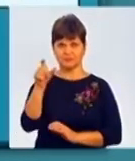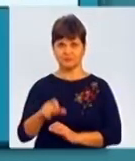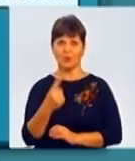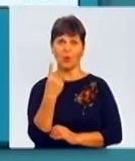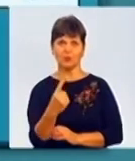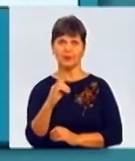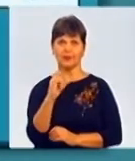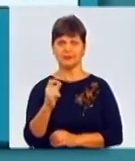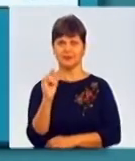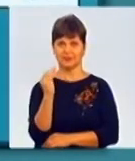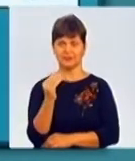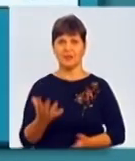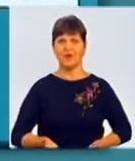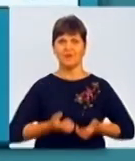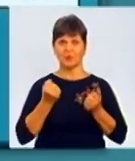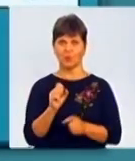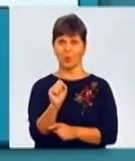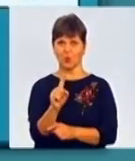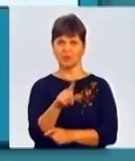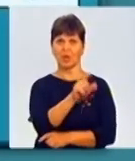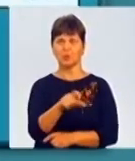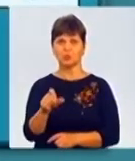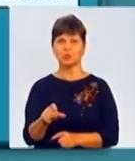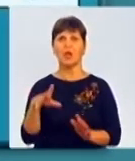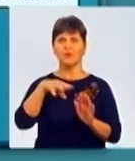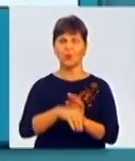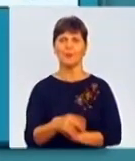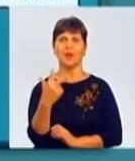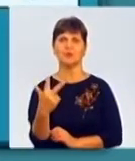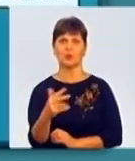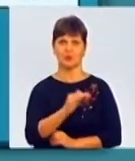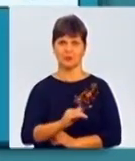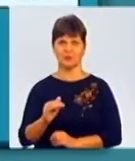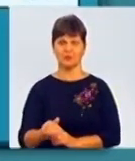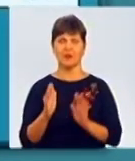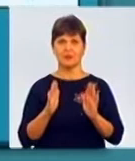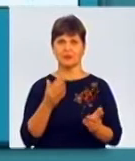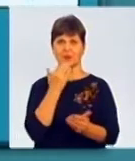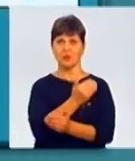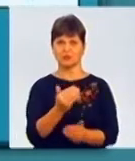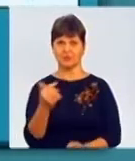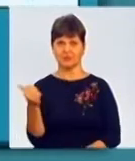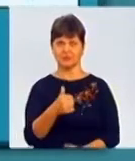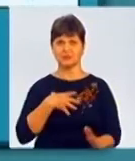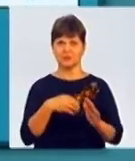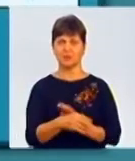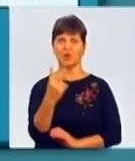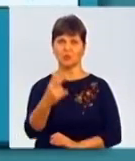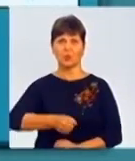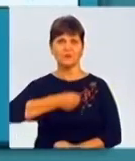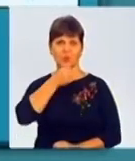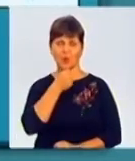дитина. Врятовано 11 людей, в тому числі троє дітей. Лише за останній тиждень загинуло двоє дорослих і